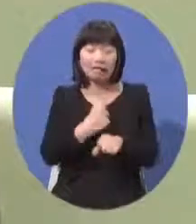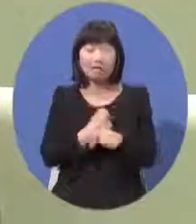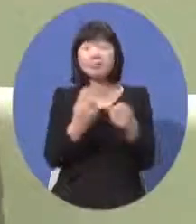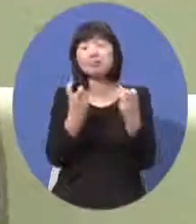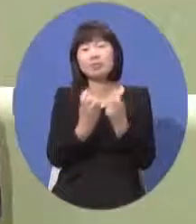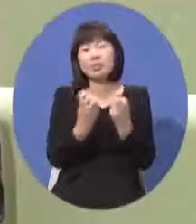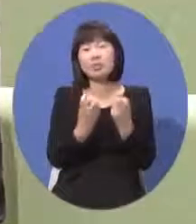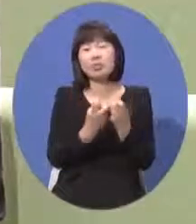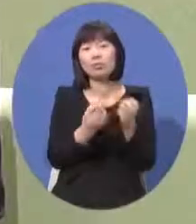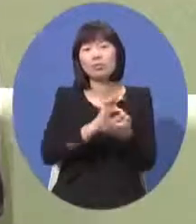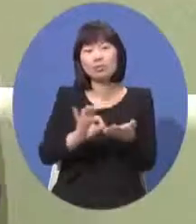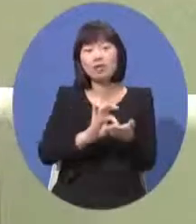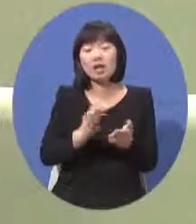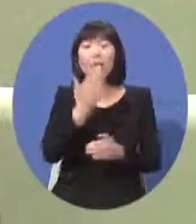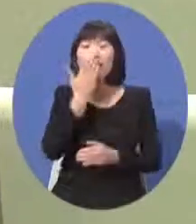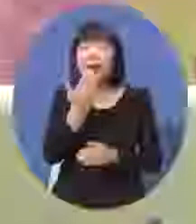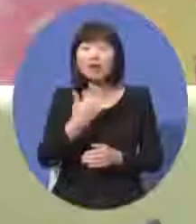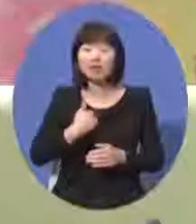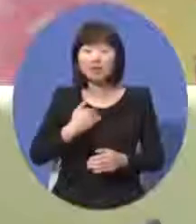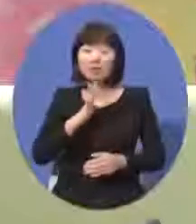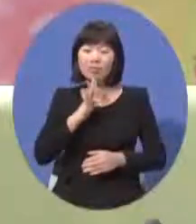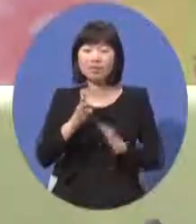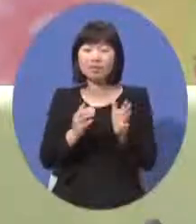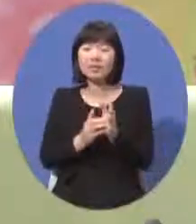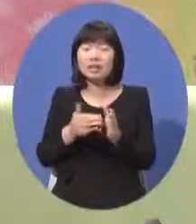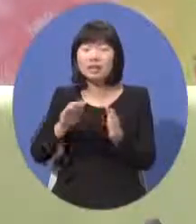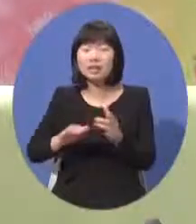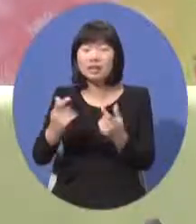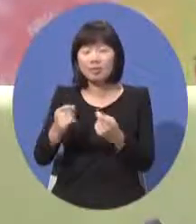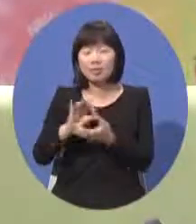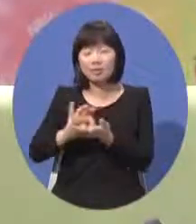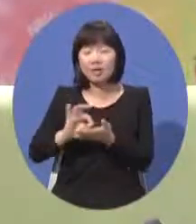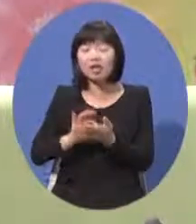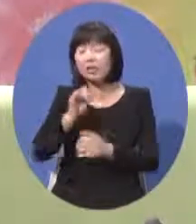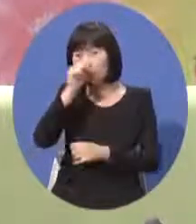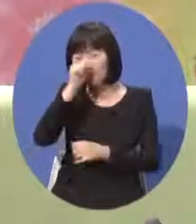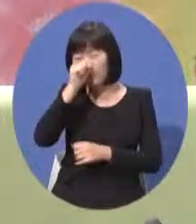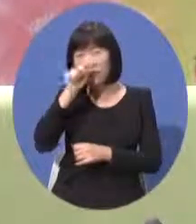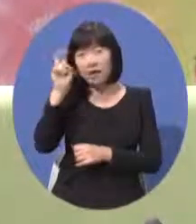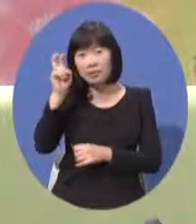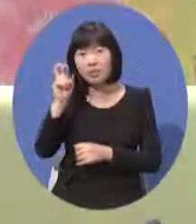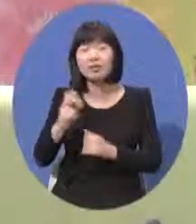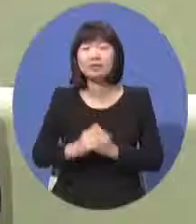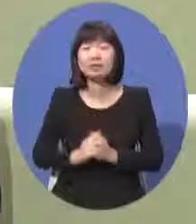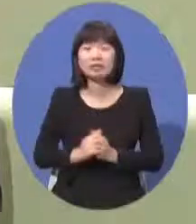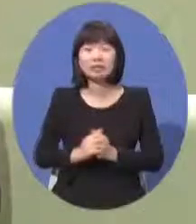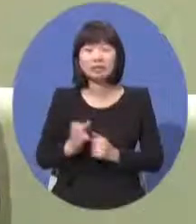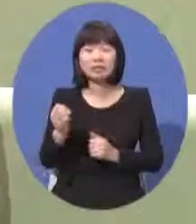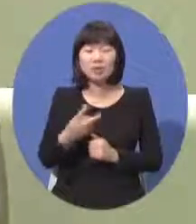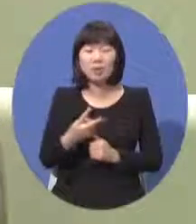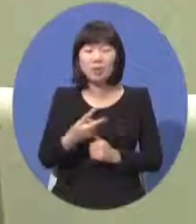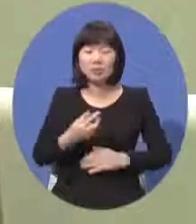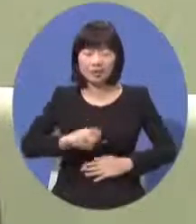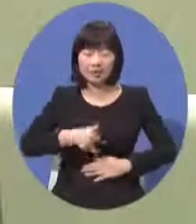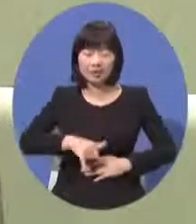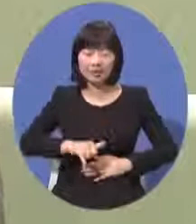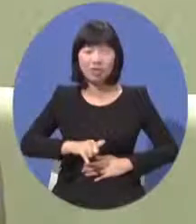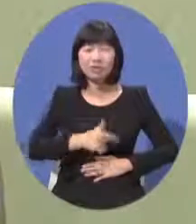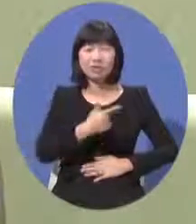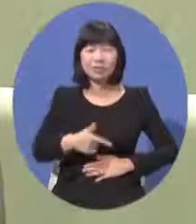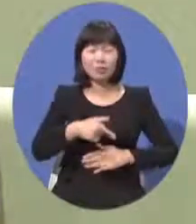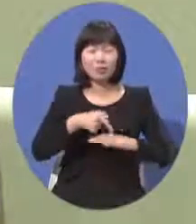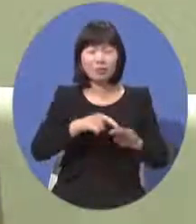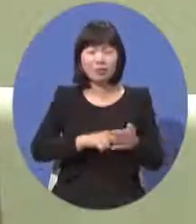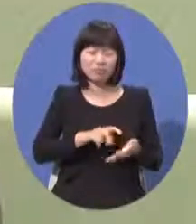쓸 수가 있고요. 네. 저희의 4살인데 그저 그런 방법 쓰는 게 좋겠네요. 네네. 그리고 아이가 너무 이렇게 불안한